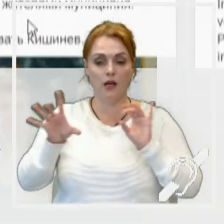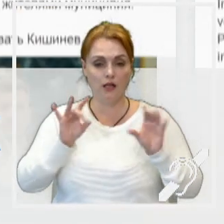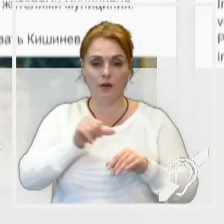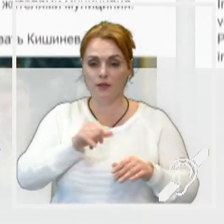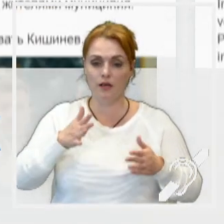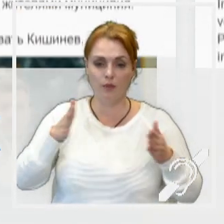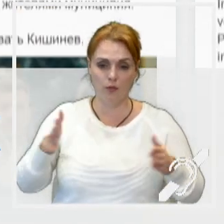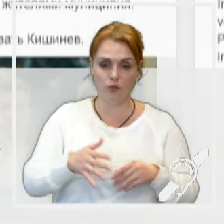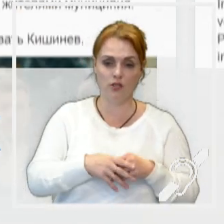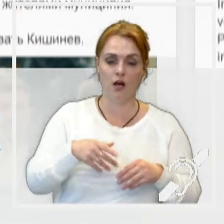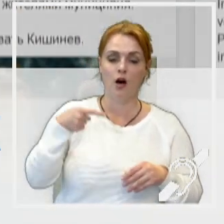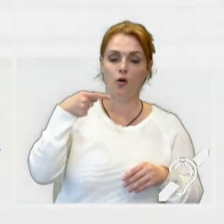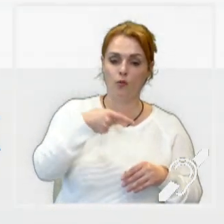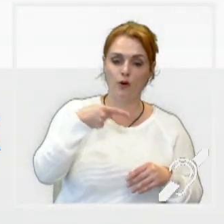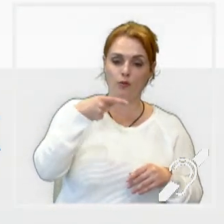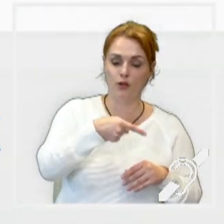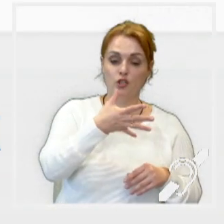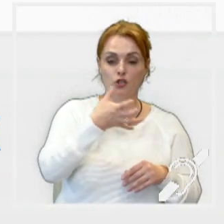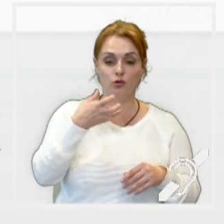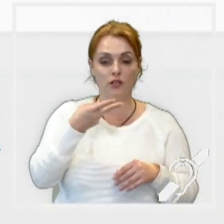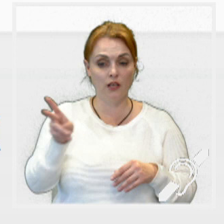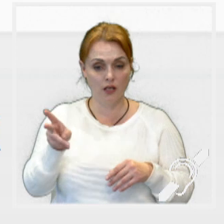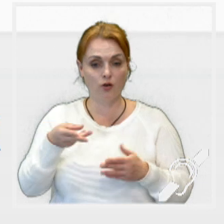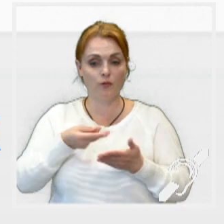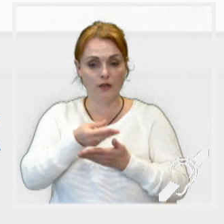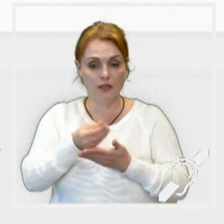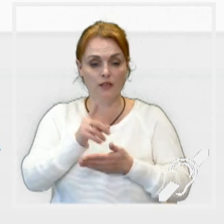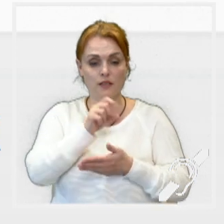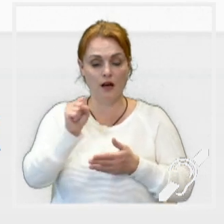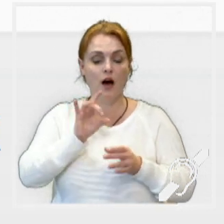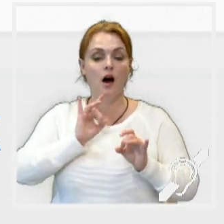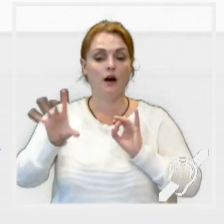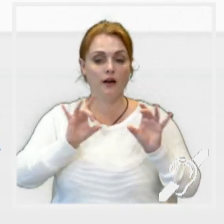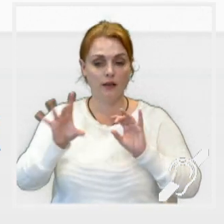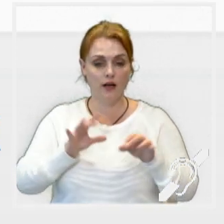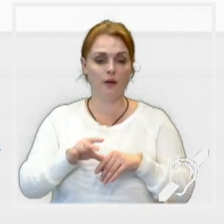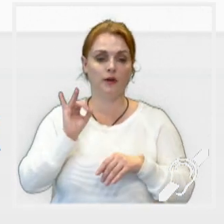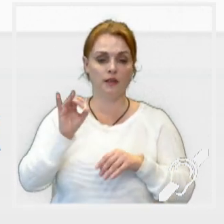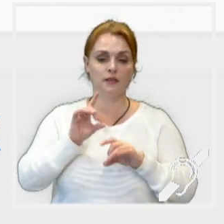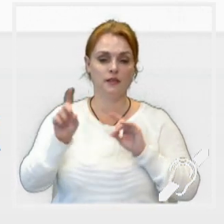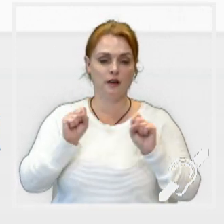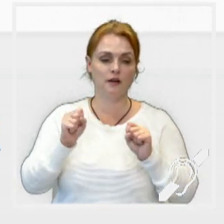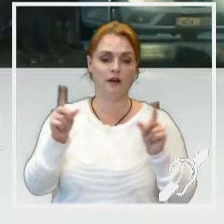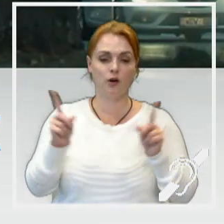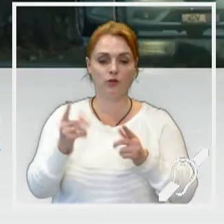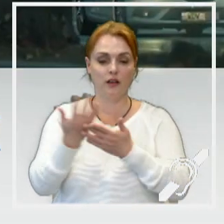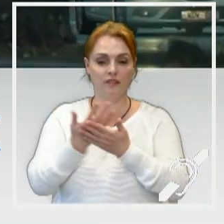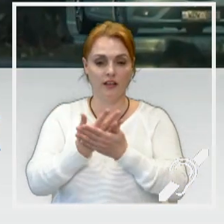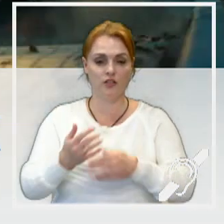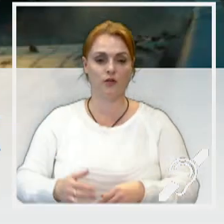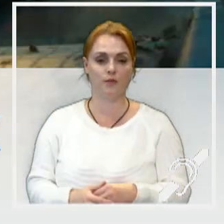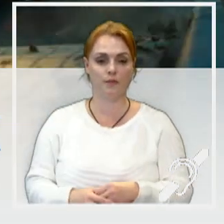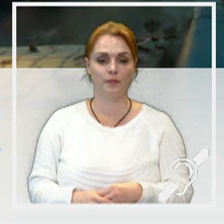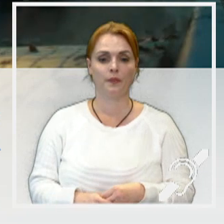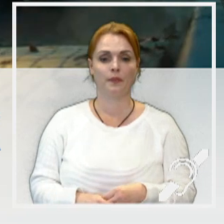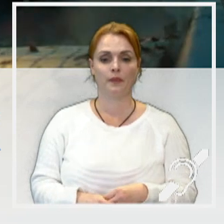mult, între 1.000 și 1.500 de euro, a achitat pentru promovarea unui spot video publicat pe 31 octombrie. Передвигаясь